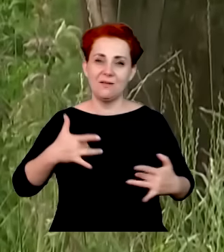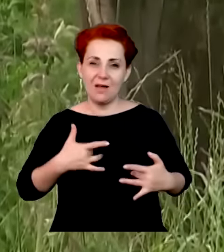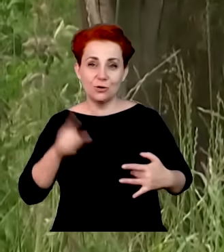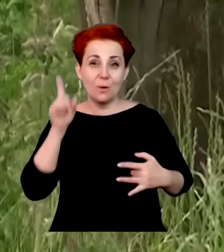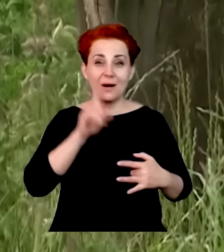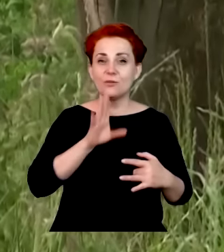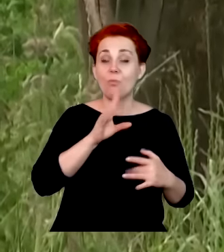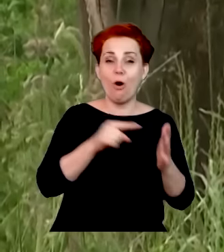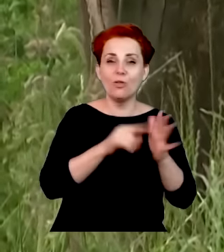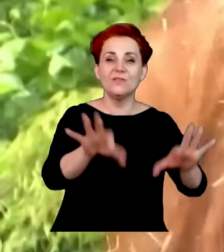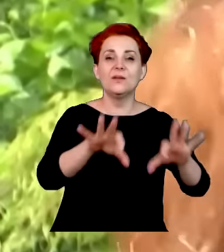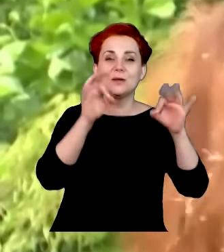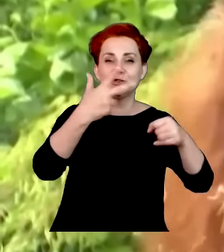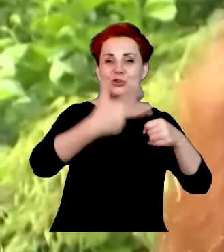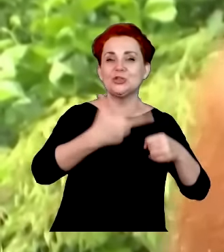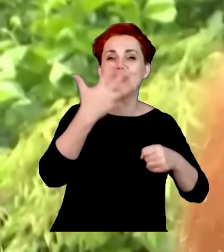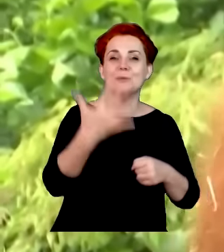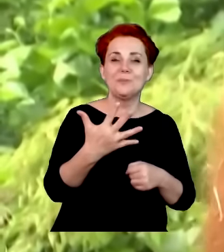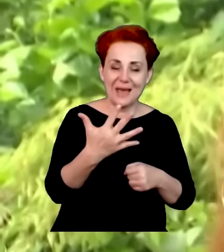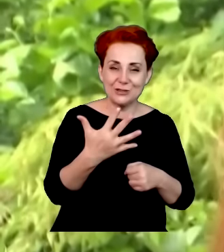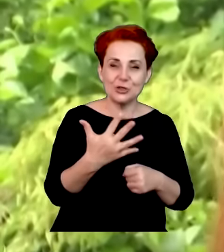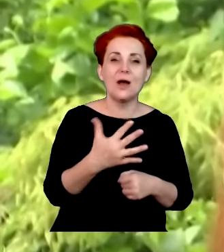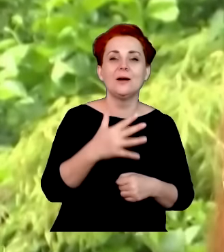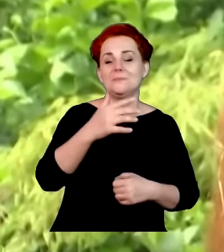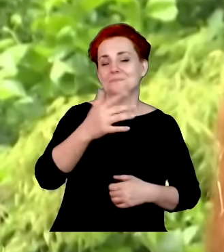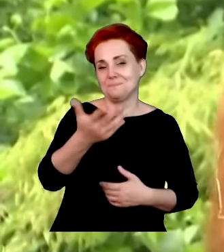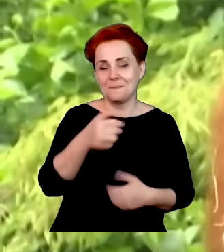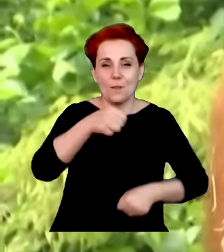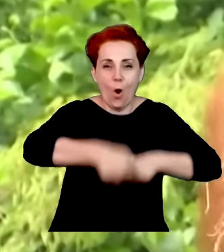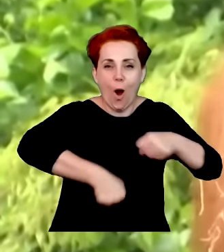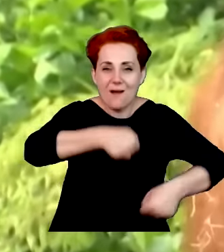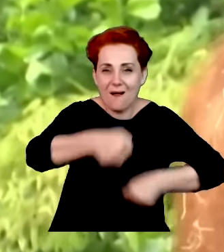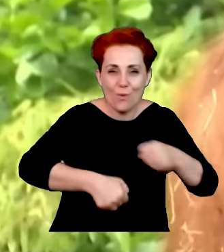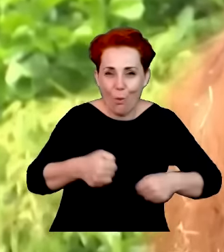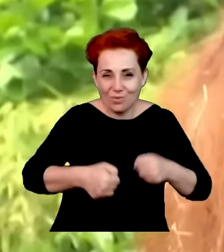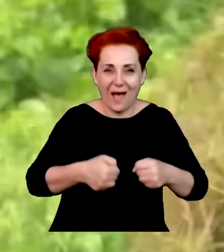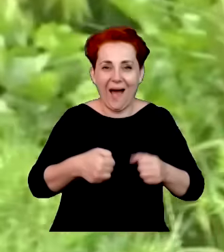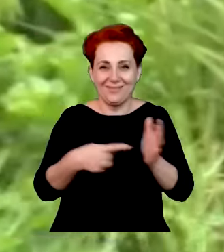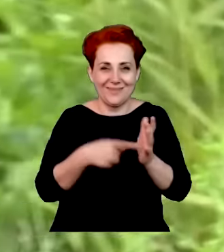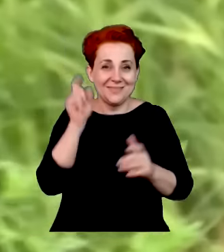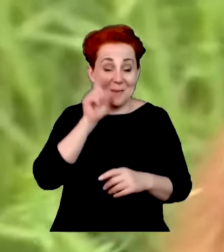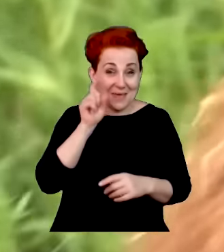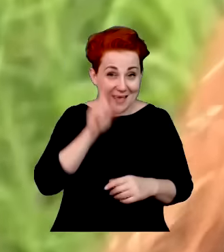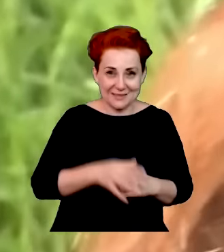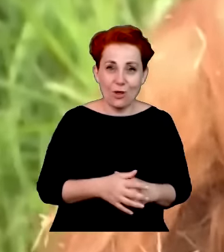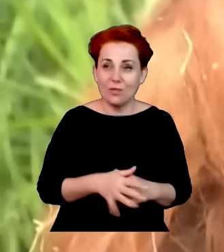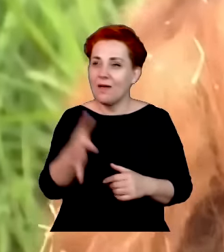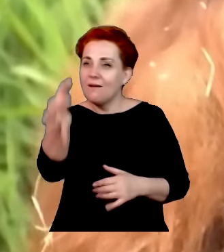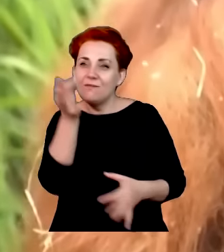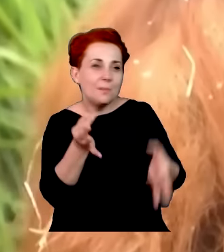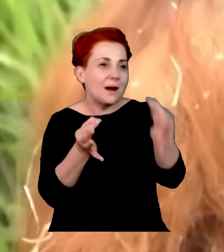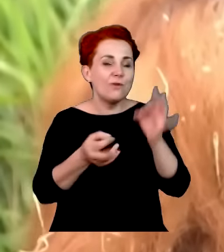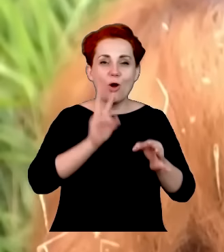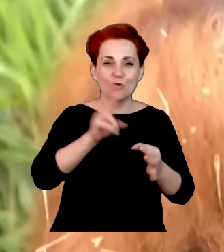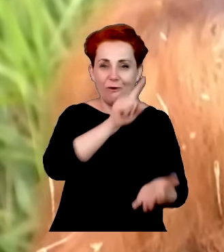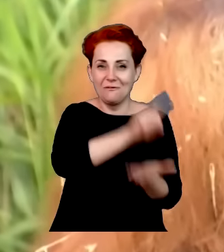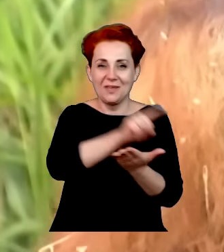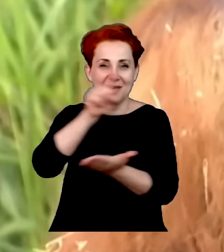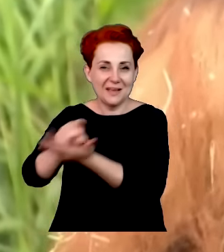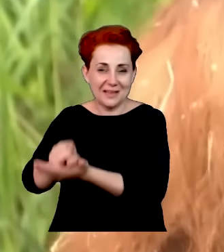35-letni orangutan z Dortmundu. Postawił patriotycznie na gospodarzy. Decyzja jednak nie była jednogłośna, bo po chwili Walter sięgnął po szalik